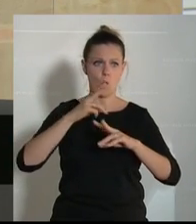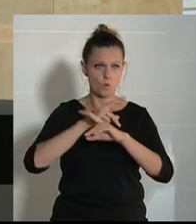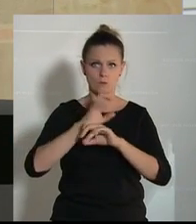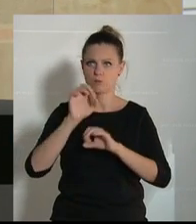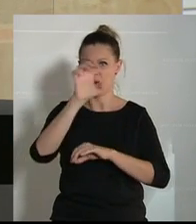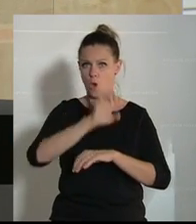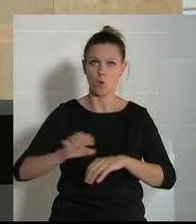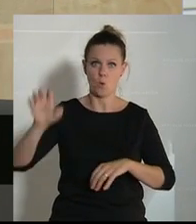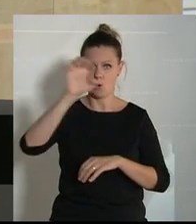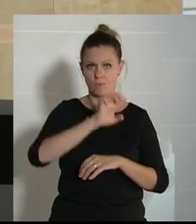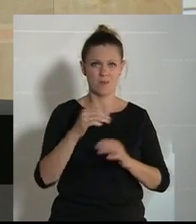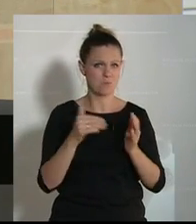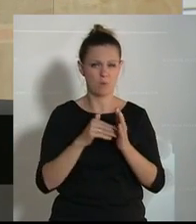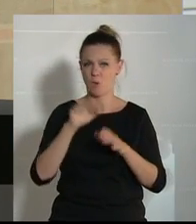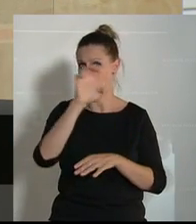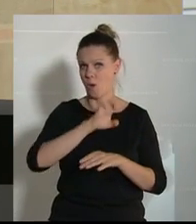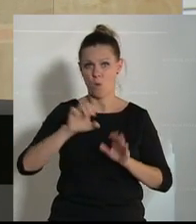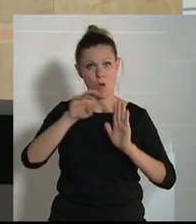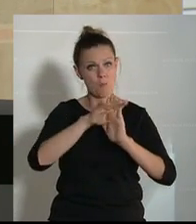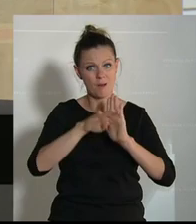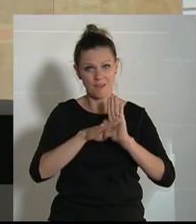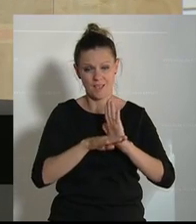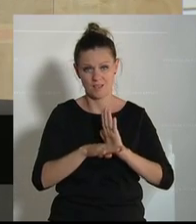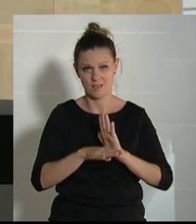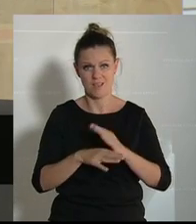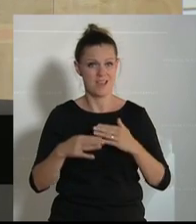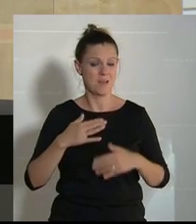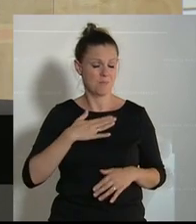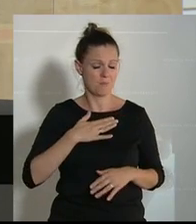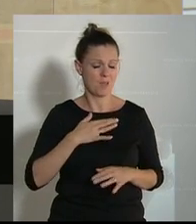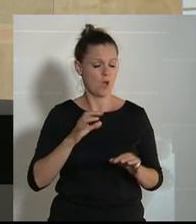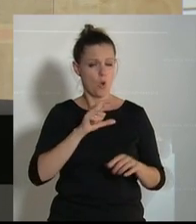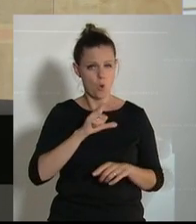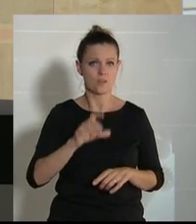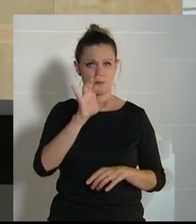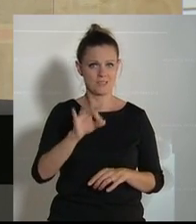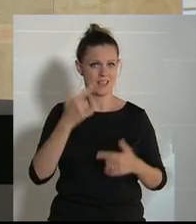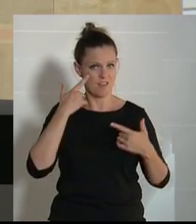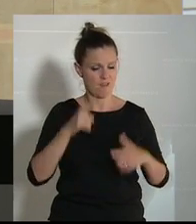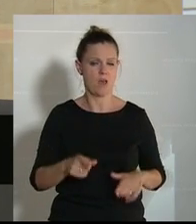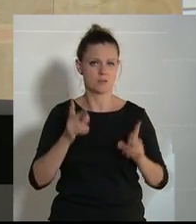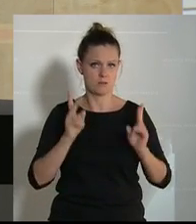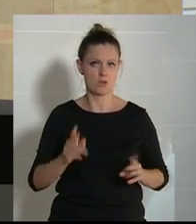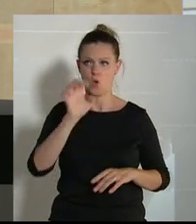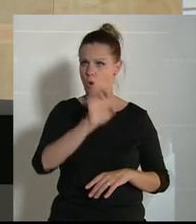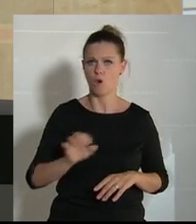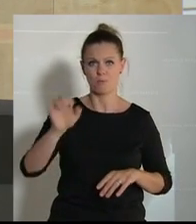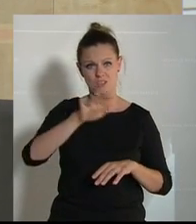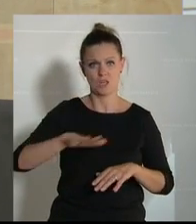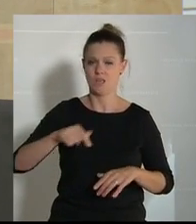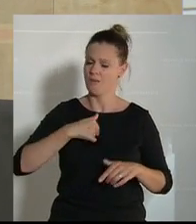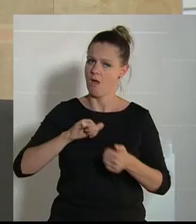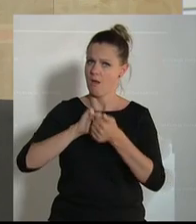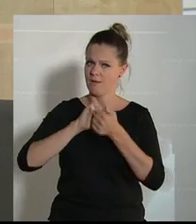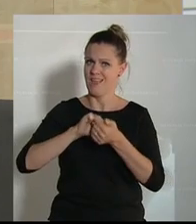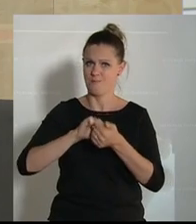Da brauchen wir europäische Regelungen. Und Sie können sich bei mir zu 100% darauf verlassen, dass ich auf europäischer Ebene dafür kämpfen